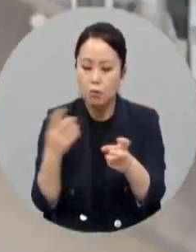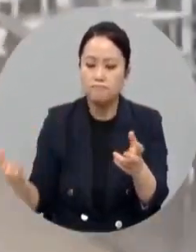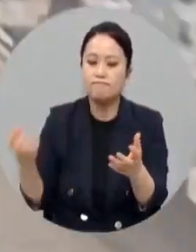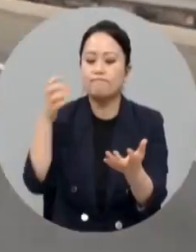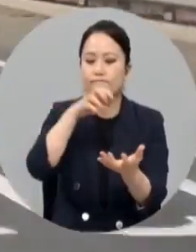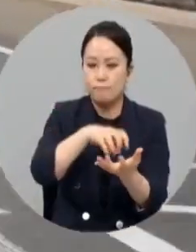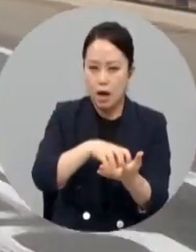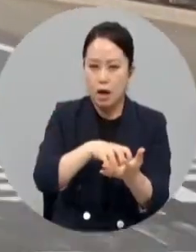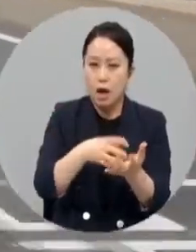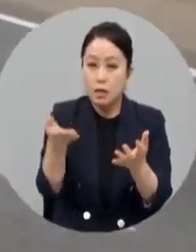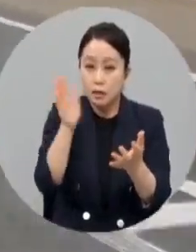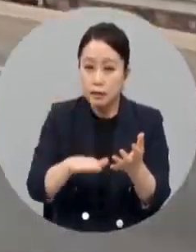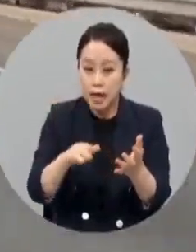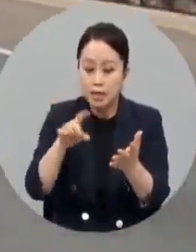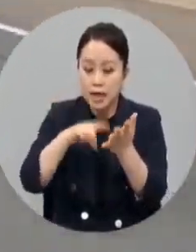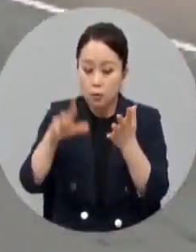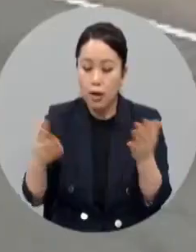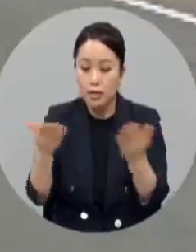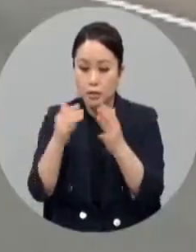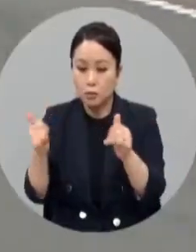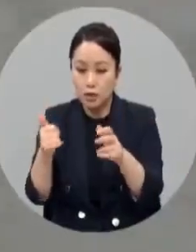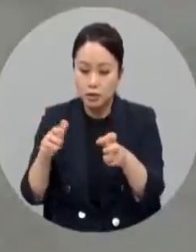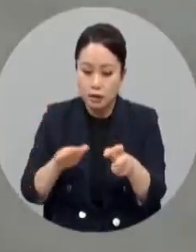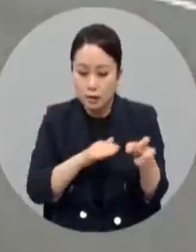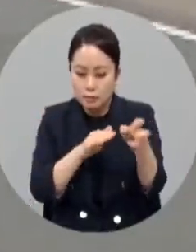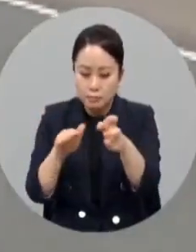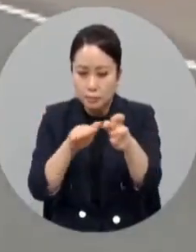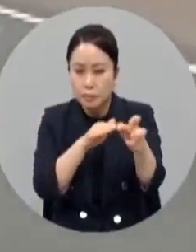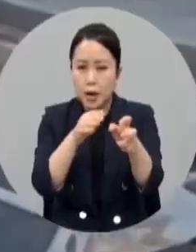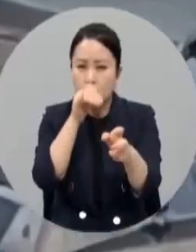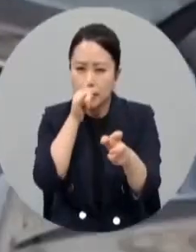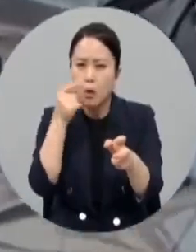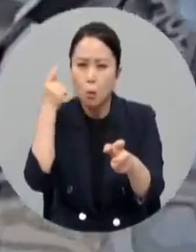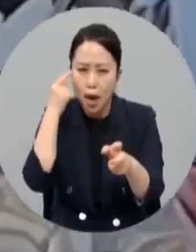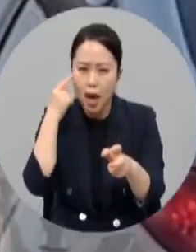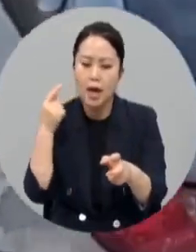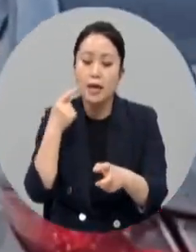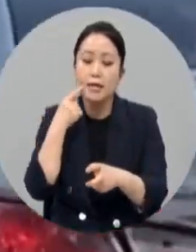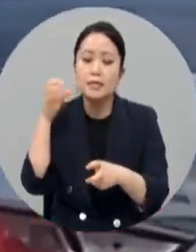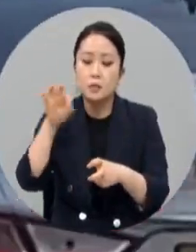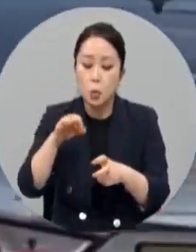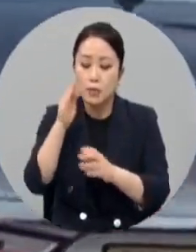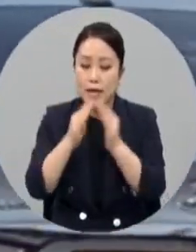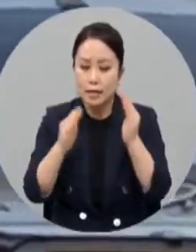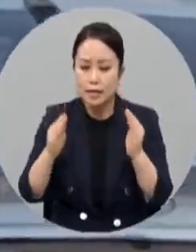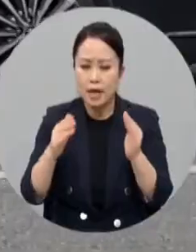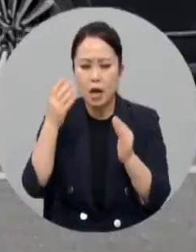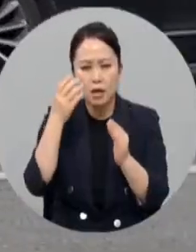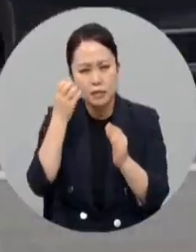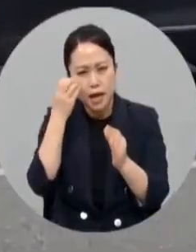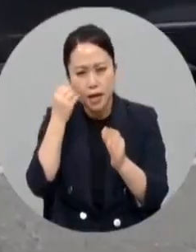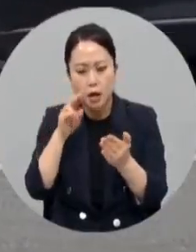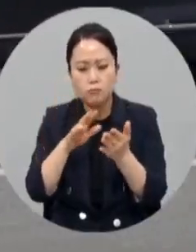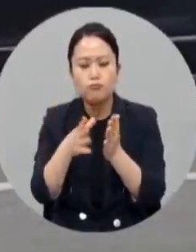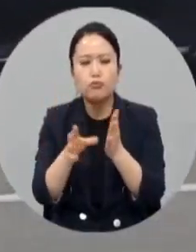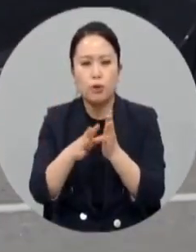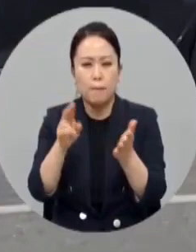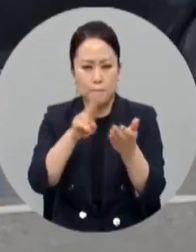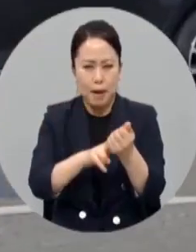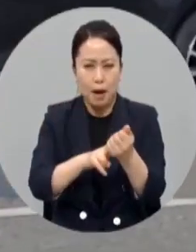직원들이 추적하기 시작합니다. 인조 잔디에 수상한 물품이 숨겨져 있는 점을 포착했기 때문입니다. 차